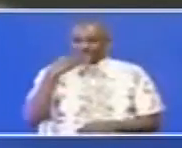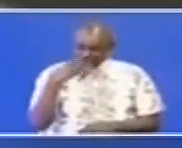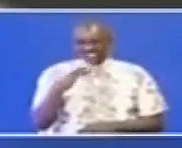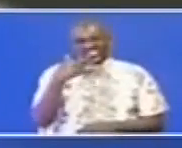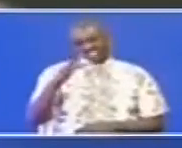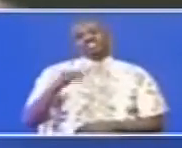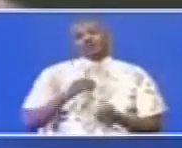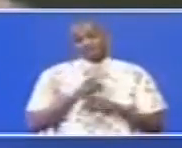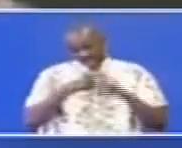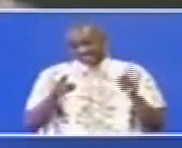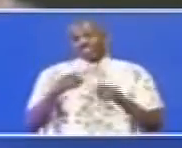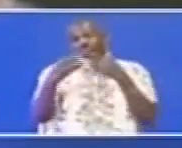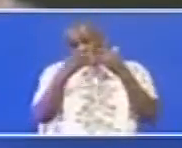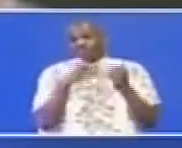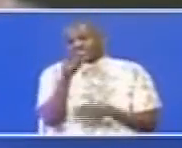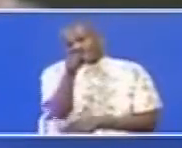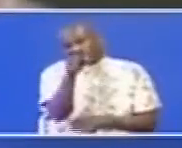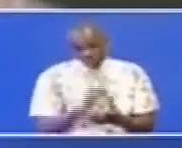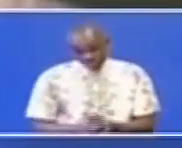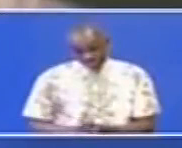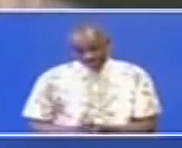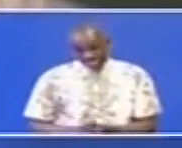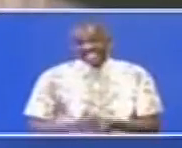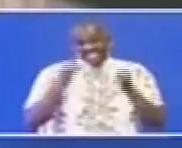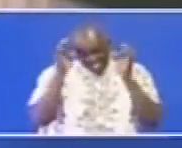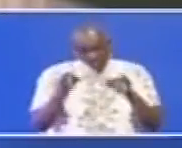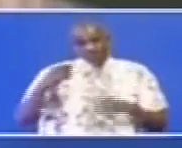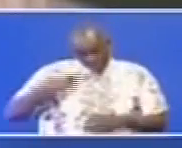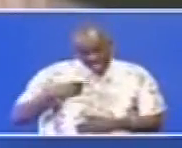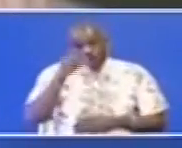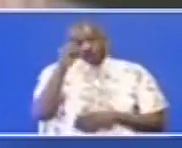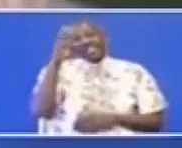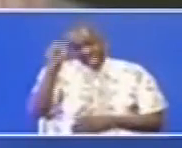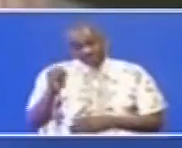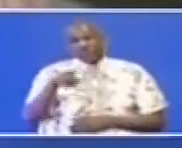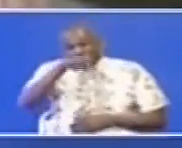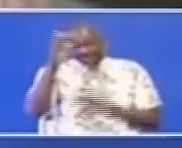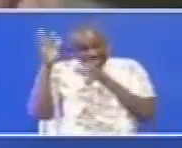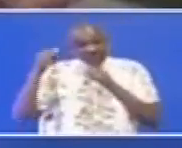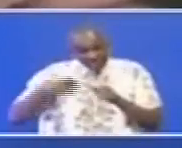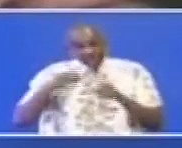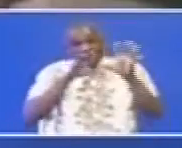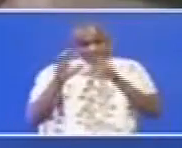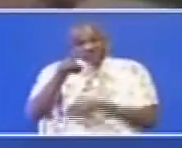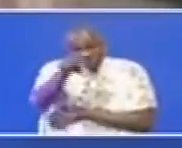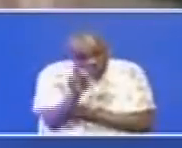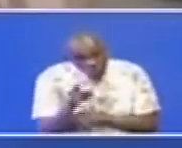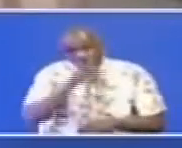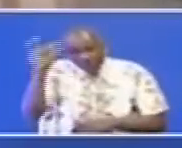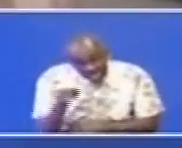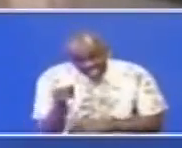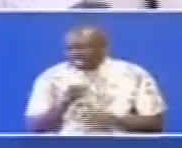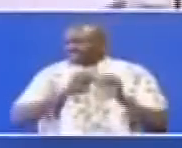kusema. Lakini Sonko, let me tell you, if I am in ODM, you do not expect me to campaign for you when you're in